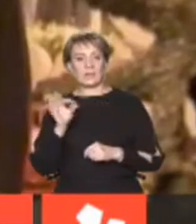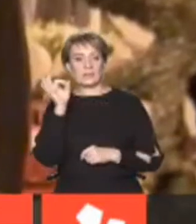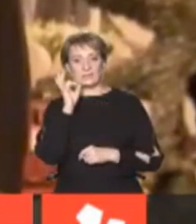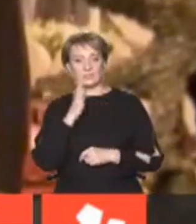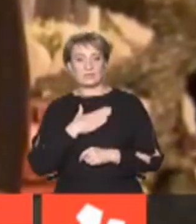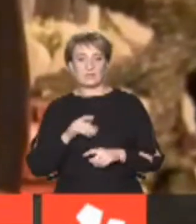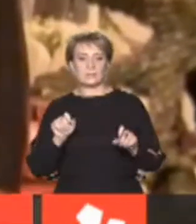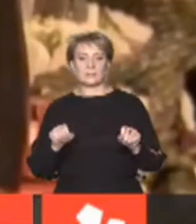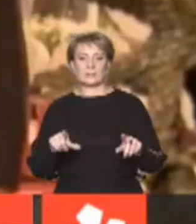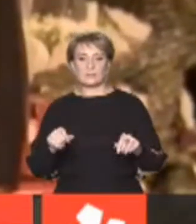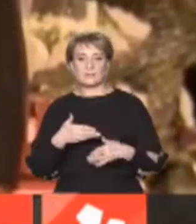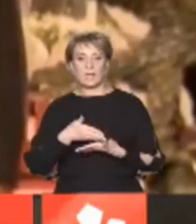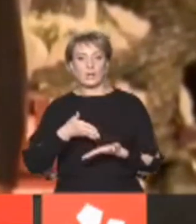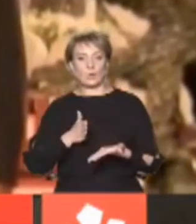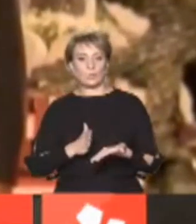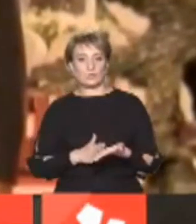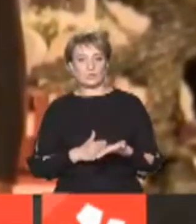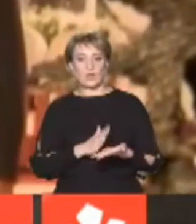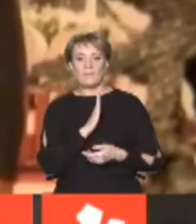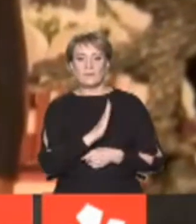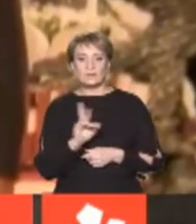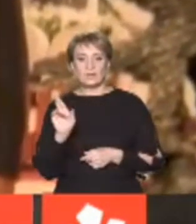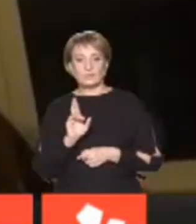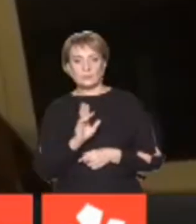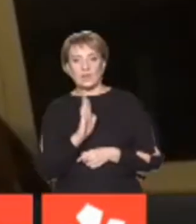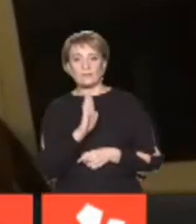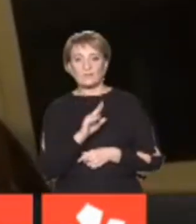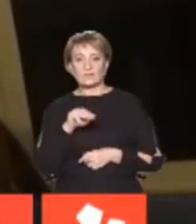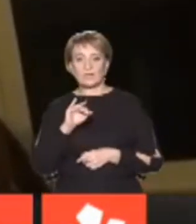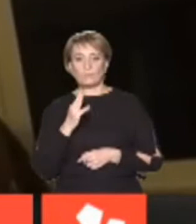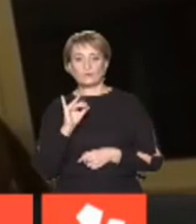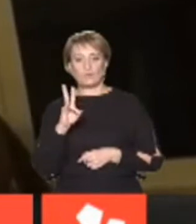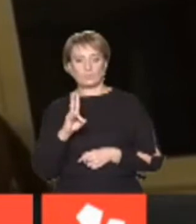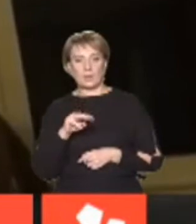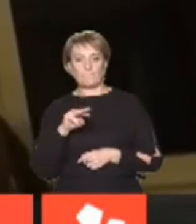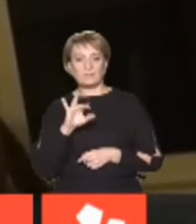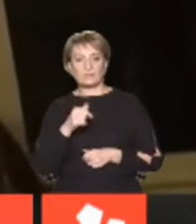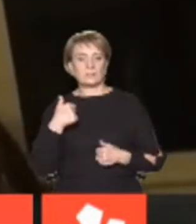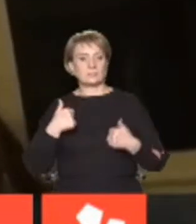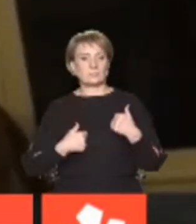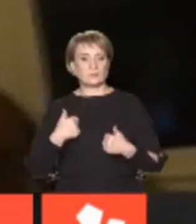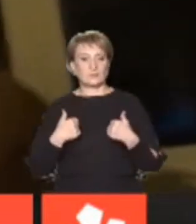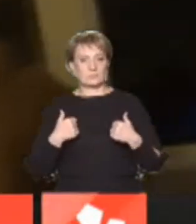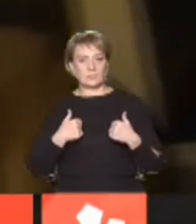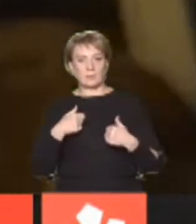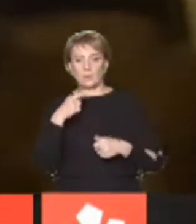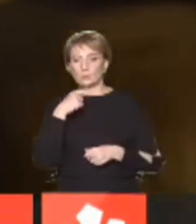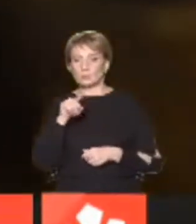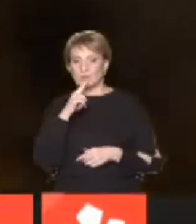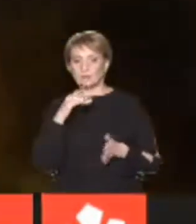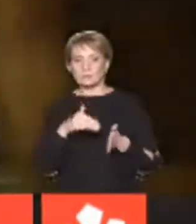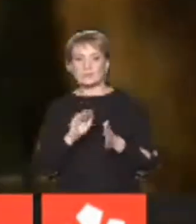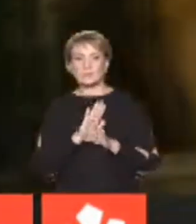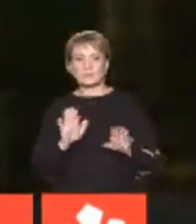наших золотих хліборобів Віктора Януковича і Віктора Пшонку. Межигір'я поза конкуренцією, у страусів – недоторканність.